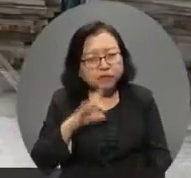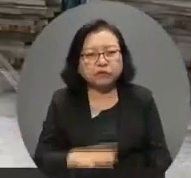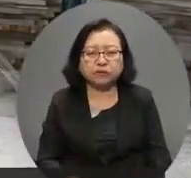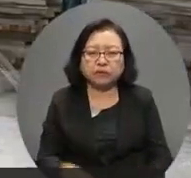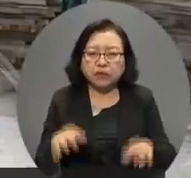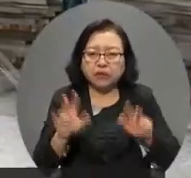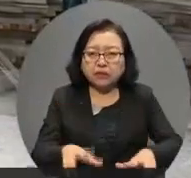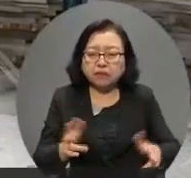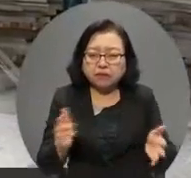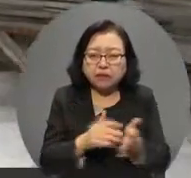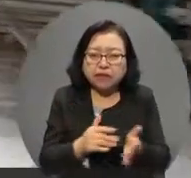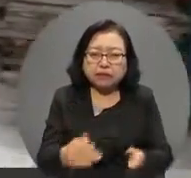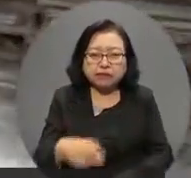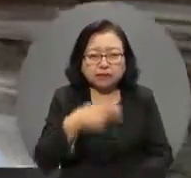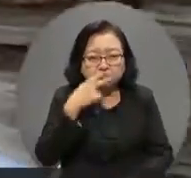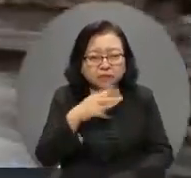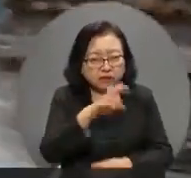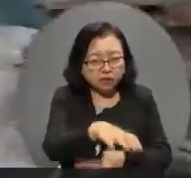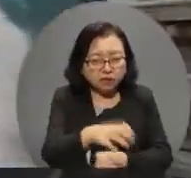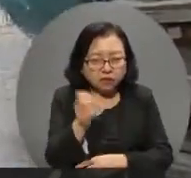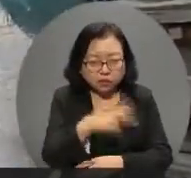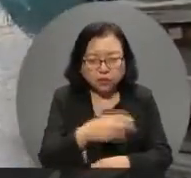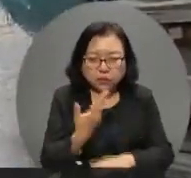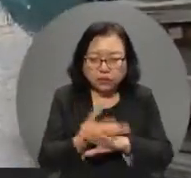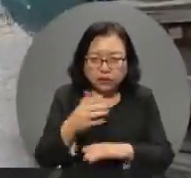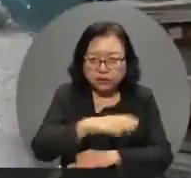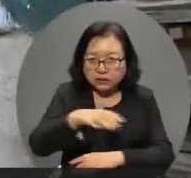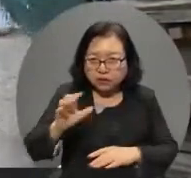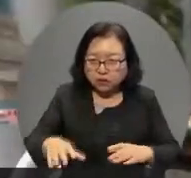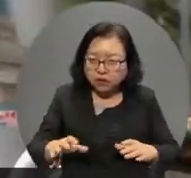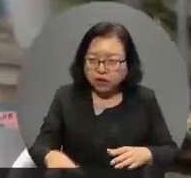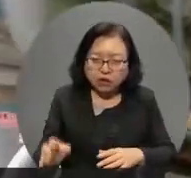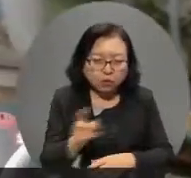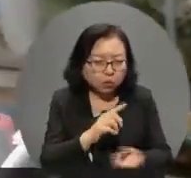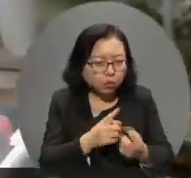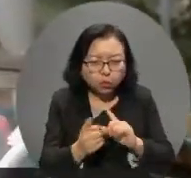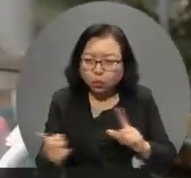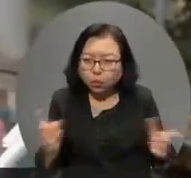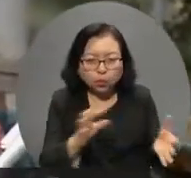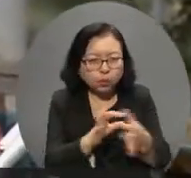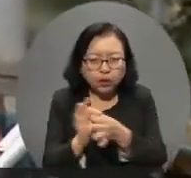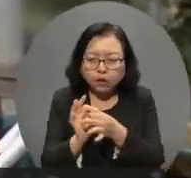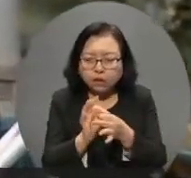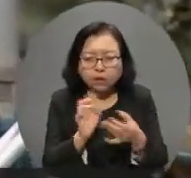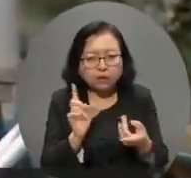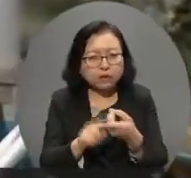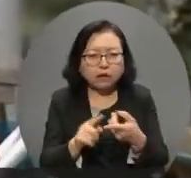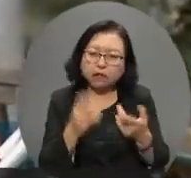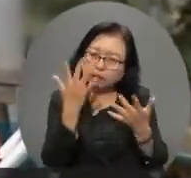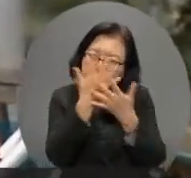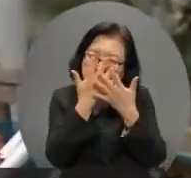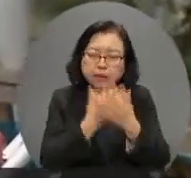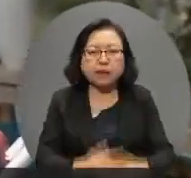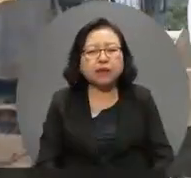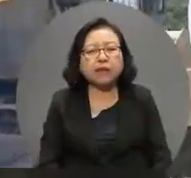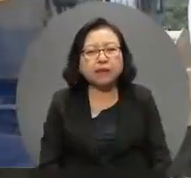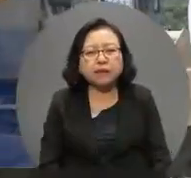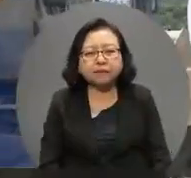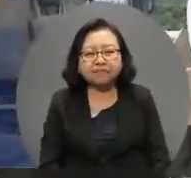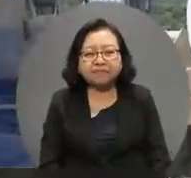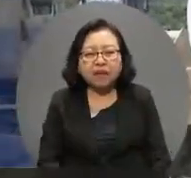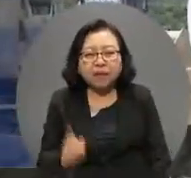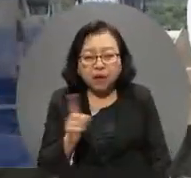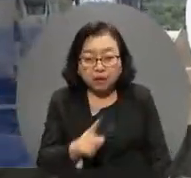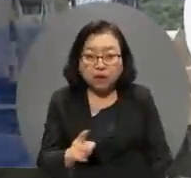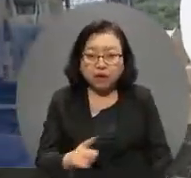현재까지 음성 감염 농장과 다른 감염 농장 간 역학 관계는 확인되지 않고 있습니다. 한국과 있어서